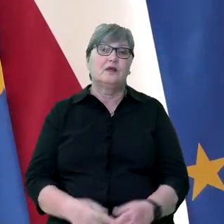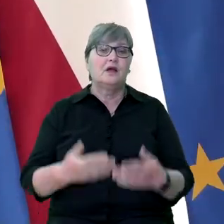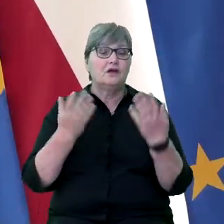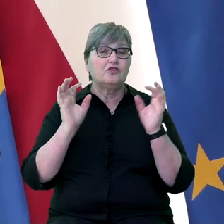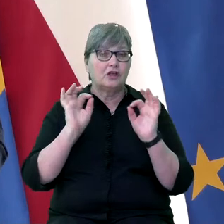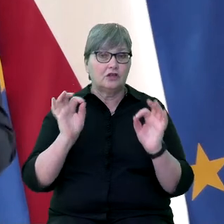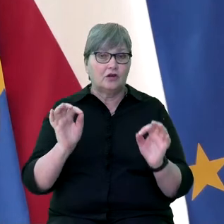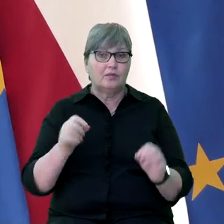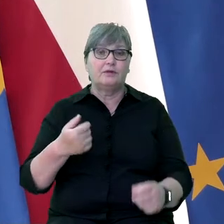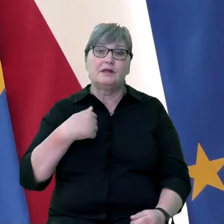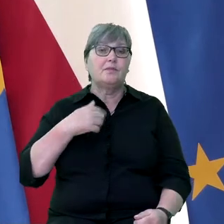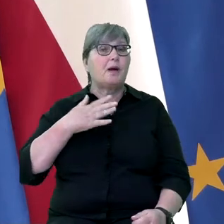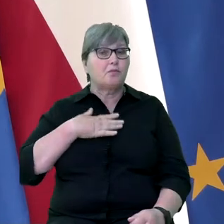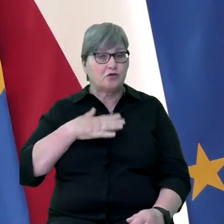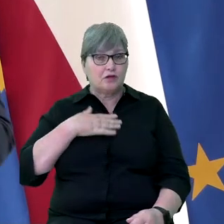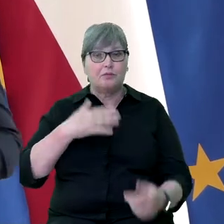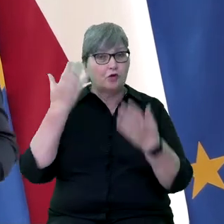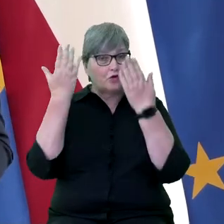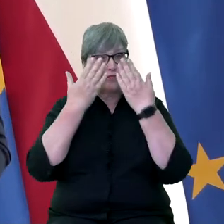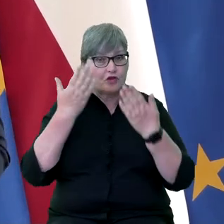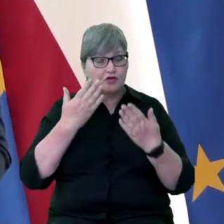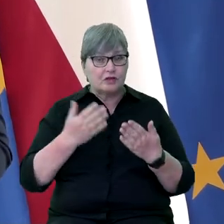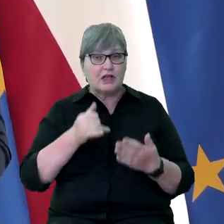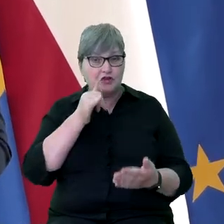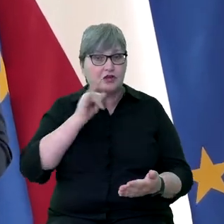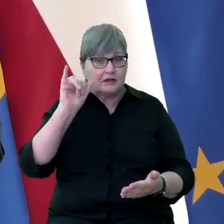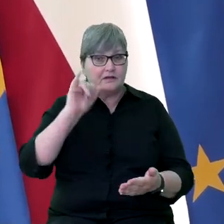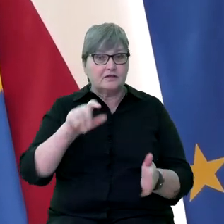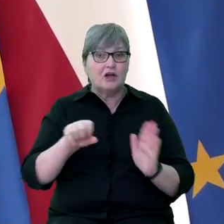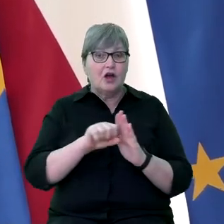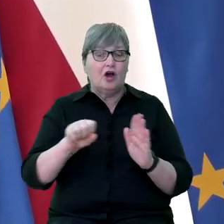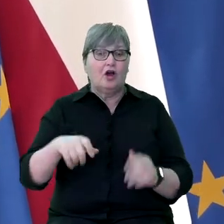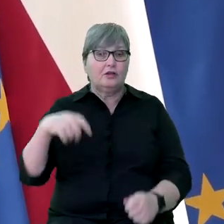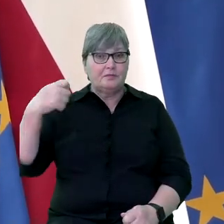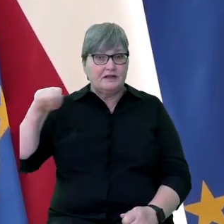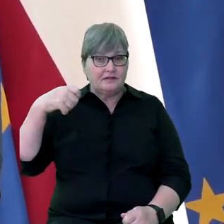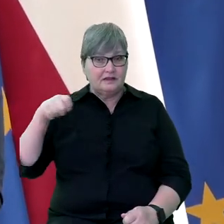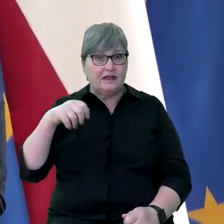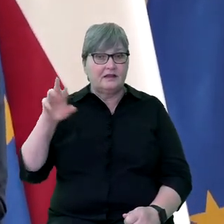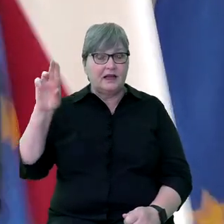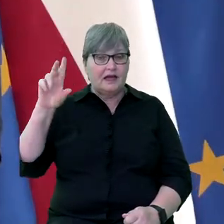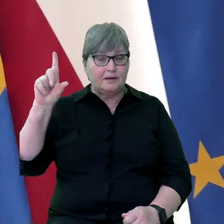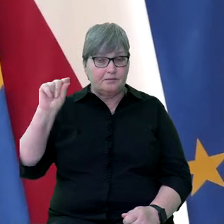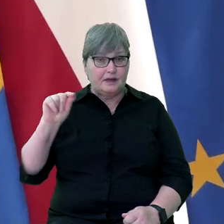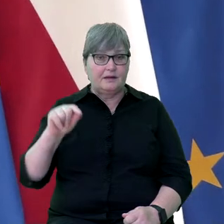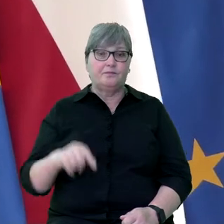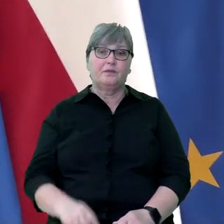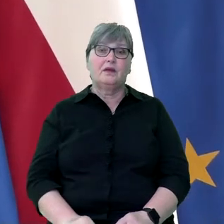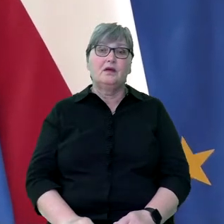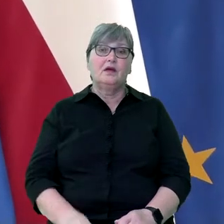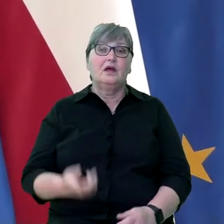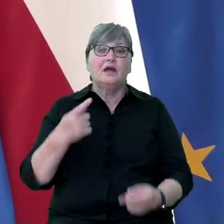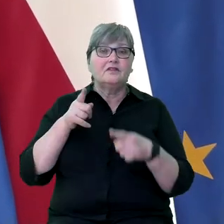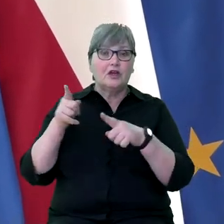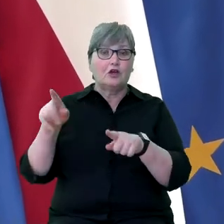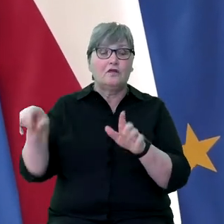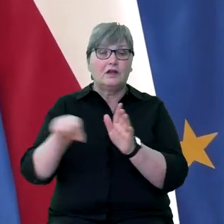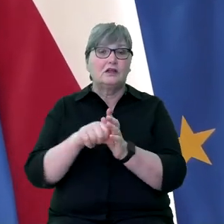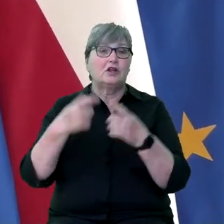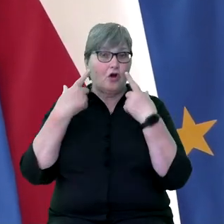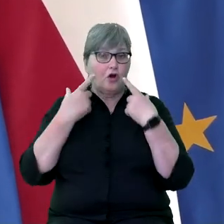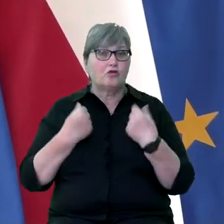Dzień dobry Państwu. Mam przyjemność odczytać list od prezydenta Rzeczypospolitej Polskiej, pana Andrzeja Dudy, skierowany do uczestników